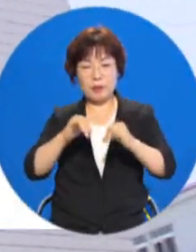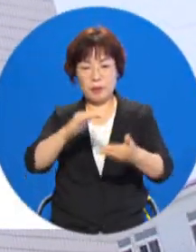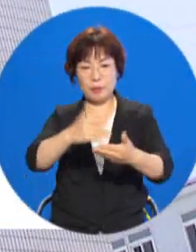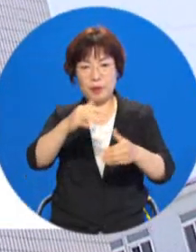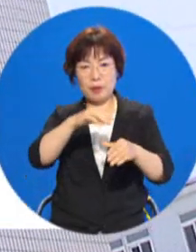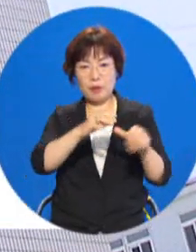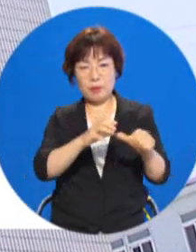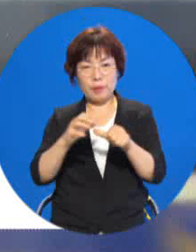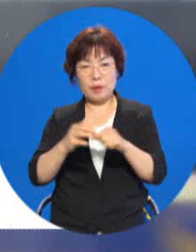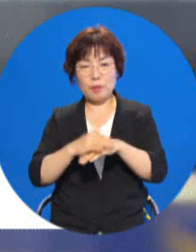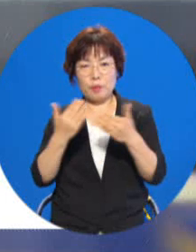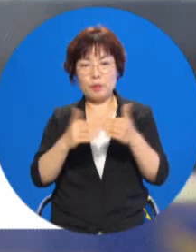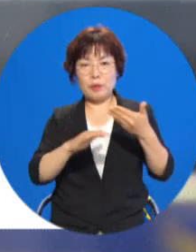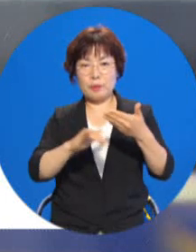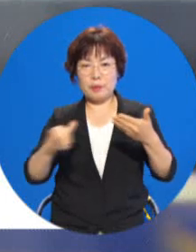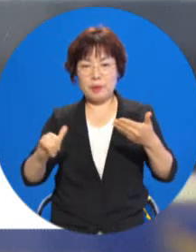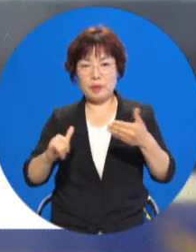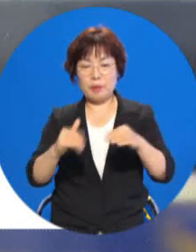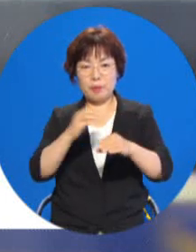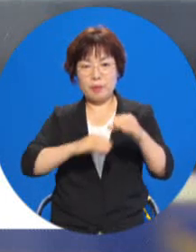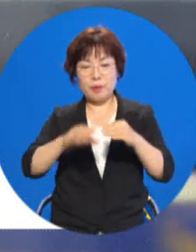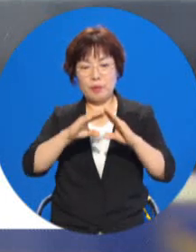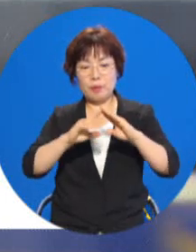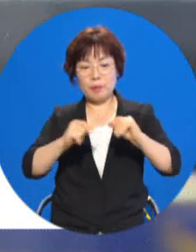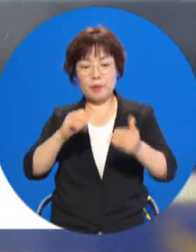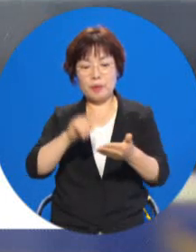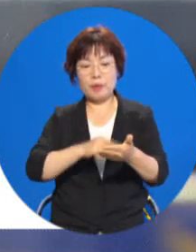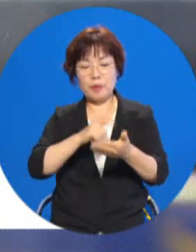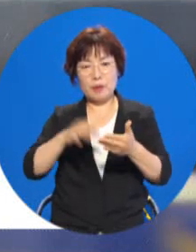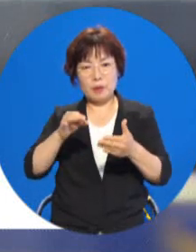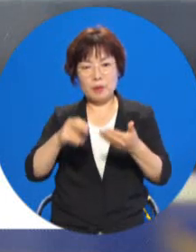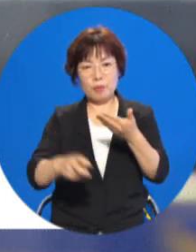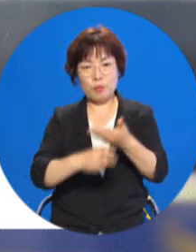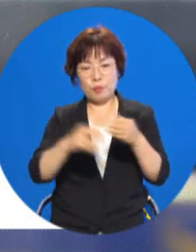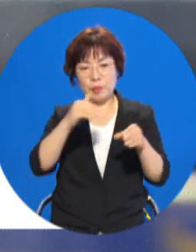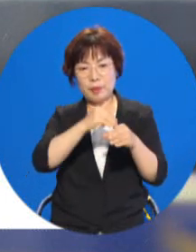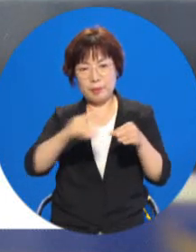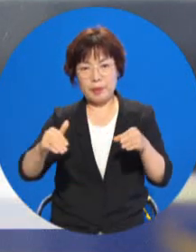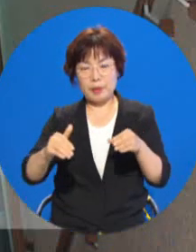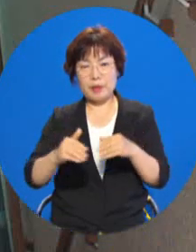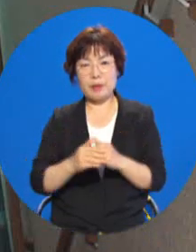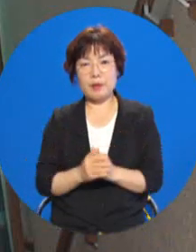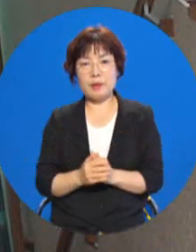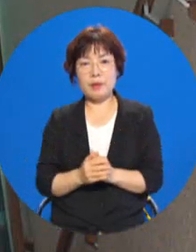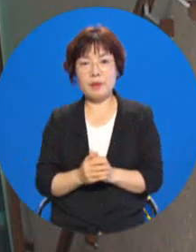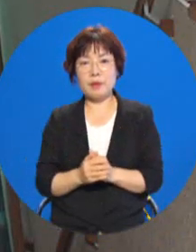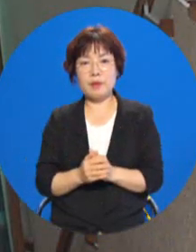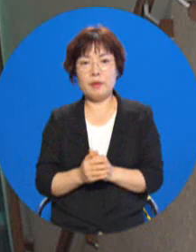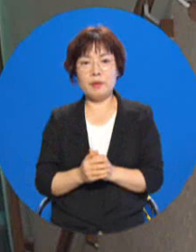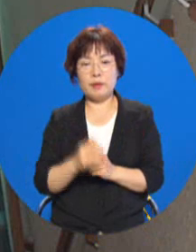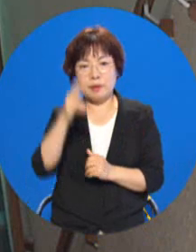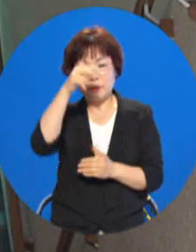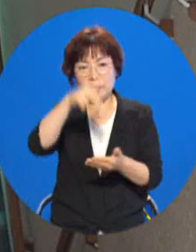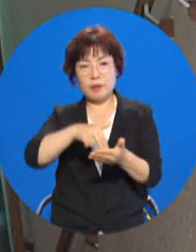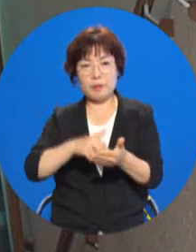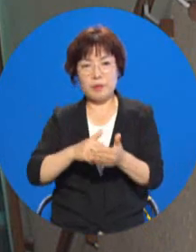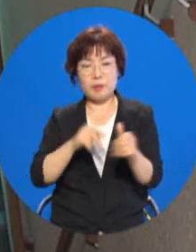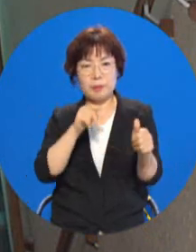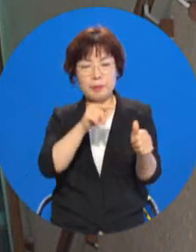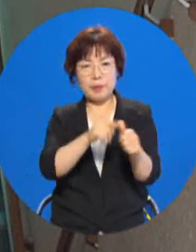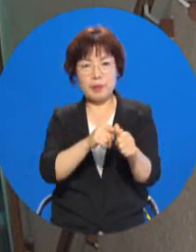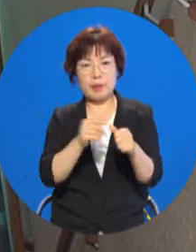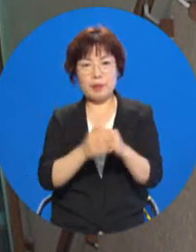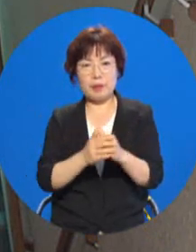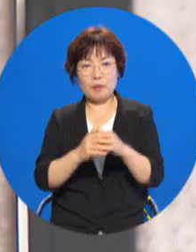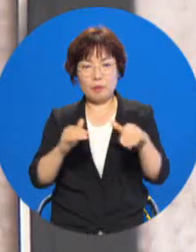이용해 모두 9명에게 추가 토지 보상액이 부당하게 집행됐다고 보고 있습니다. 경찰은 박 전 군수가